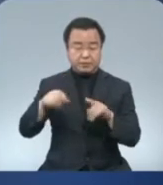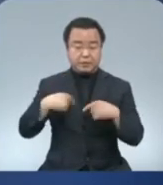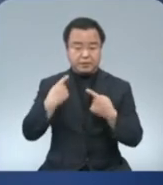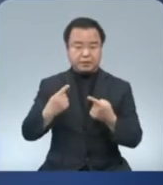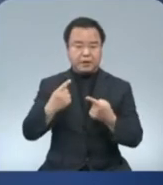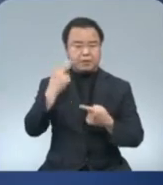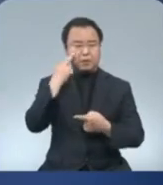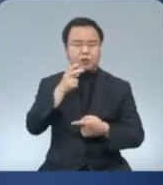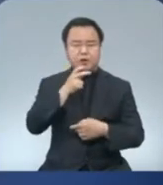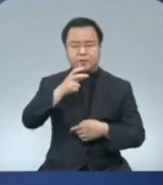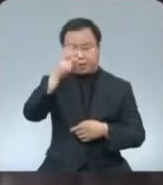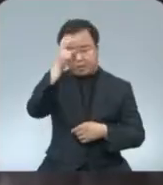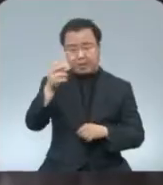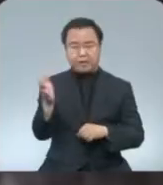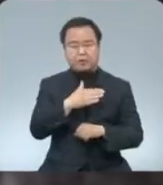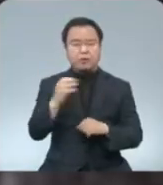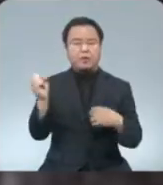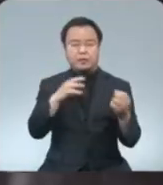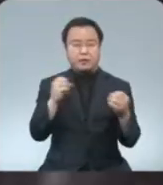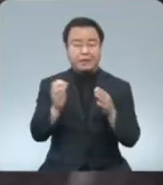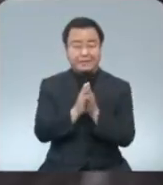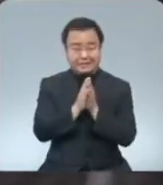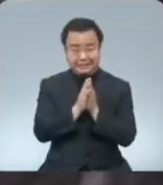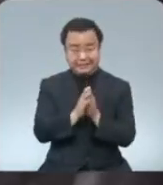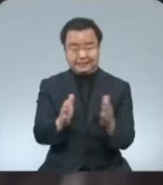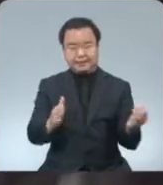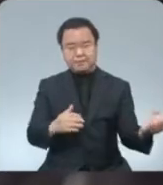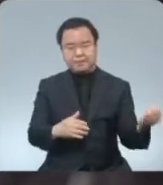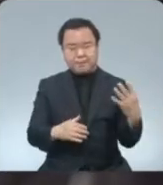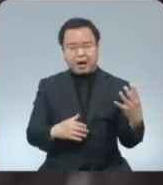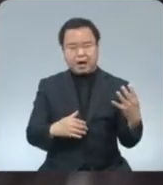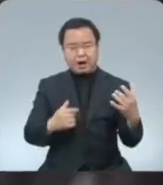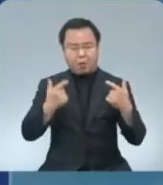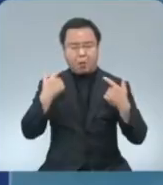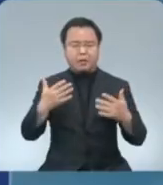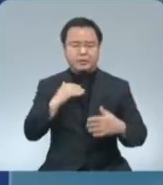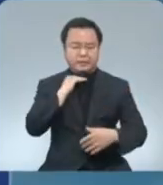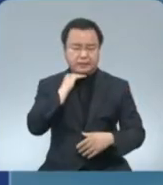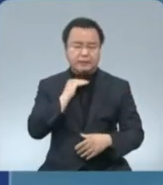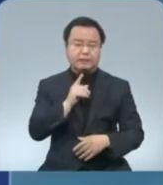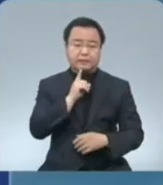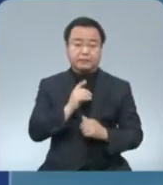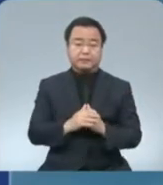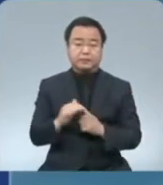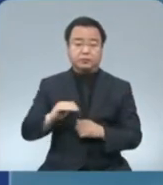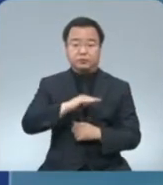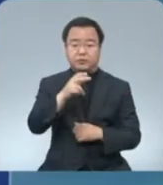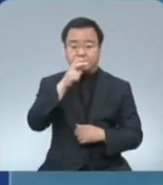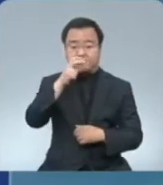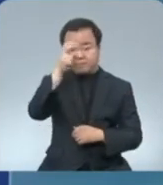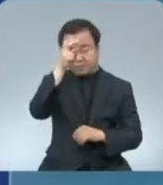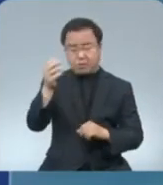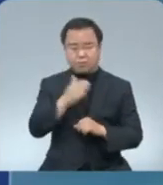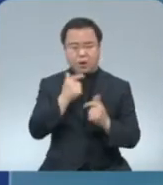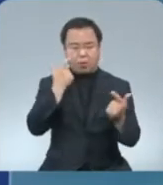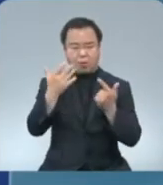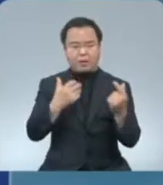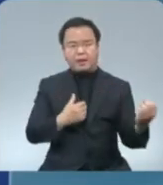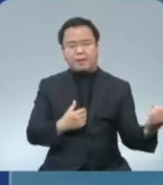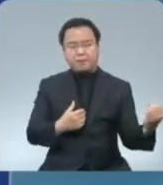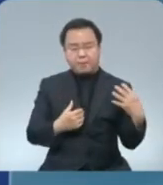сеуле встречи со специальным представителем правительства республики корея по вопросам мира и безопасности на